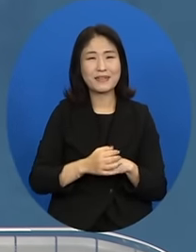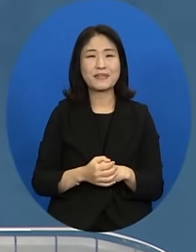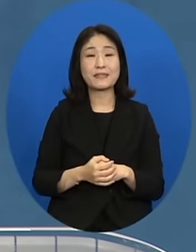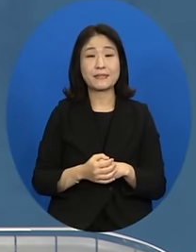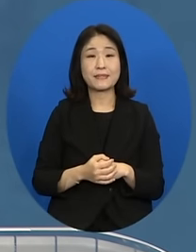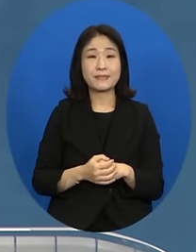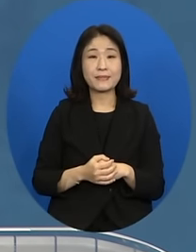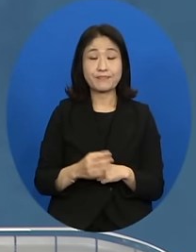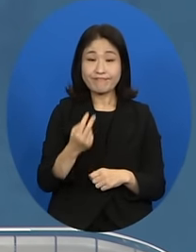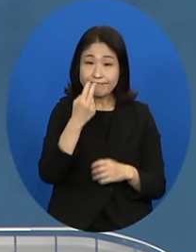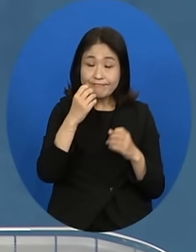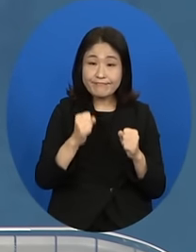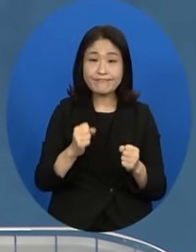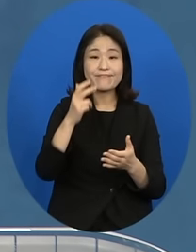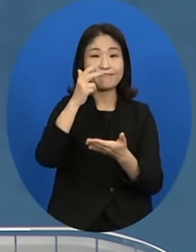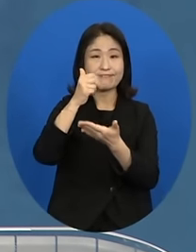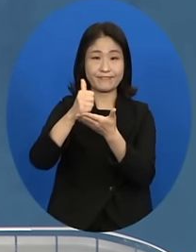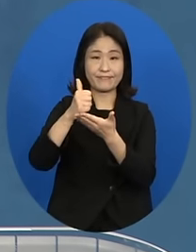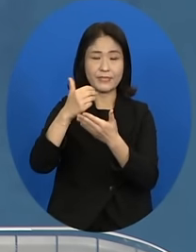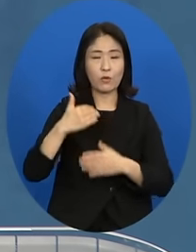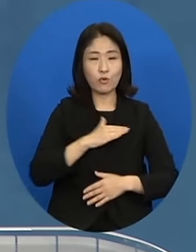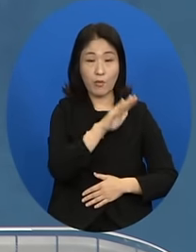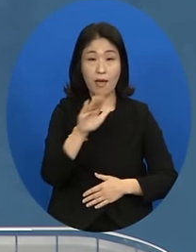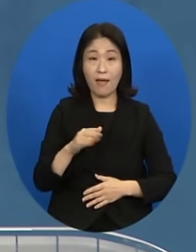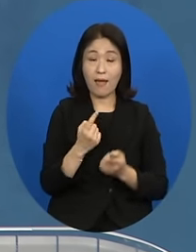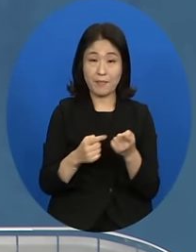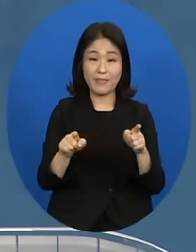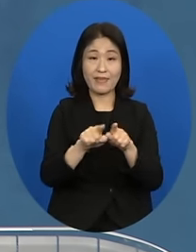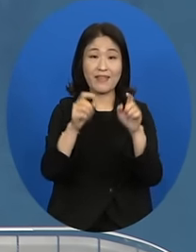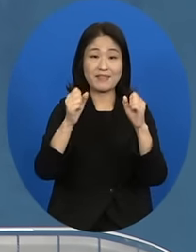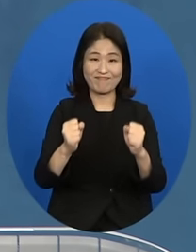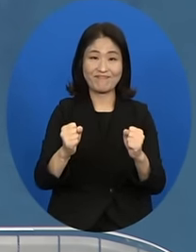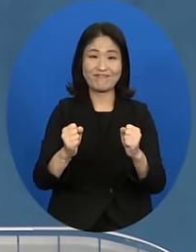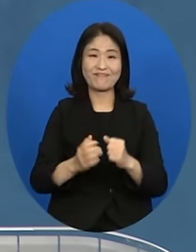여러분, 살아계신 주님이 우리와 함께 하십니다.